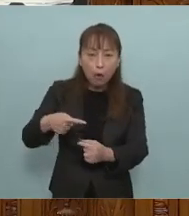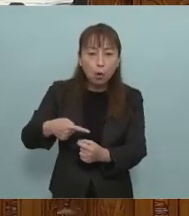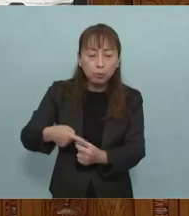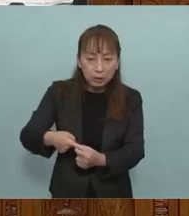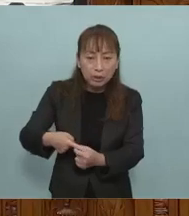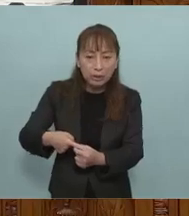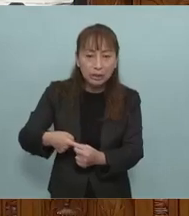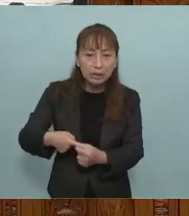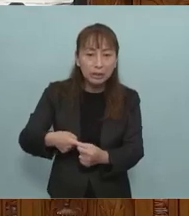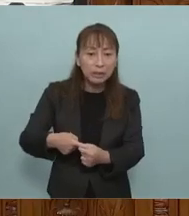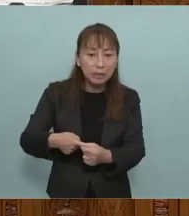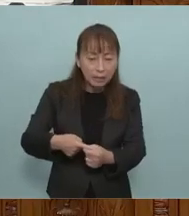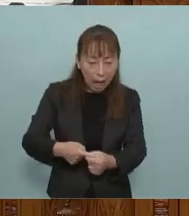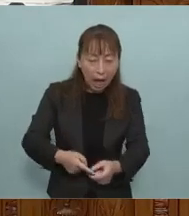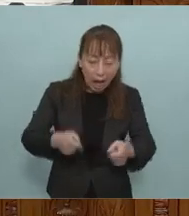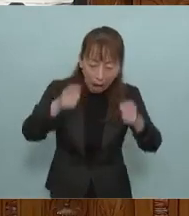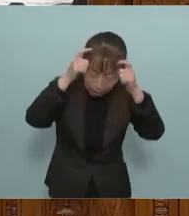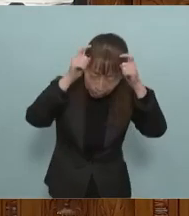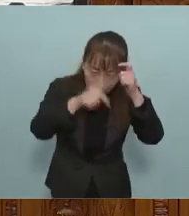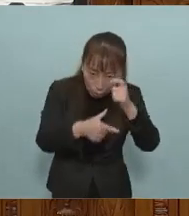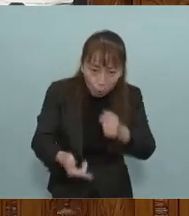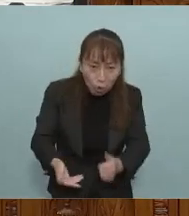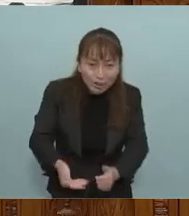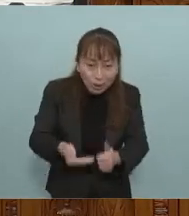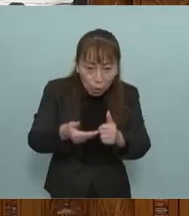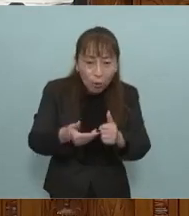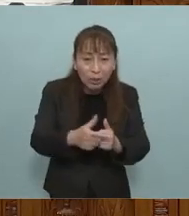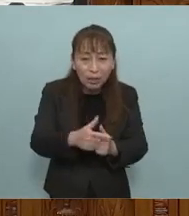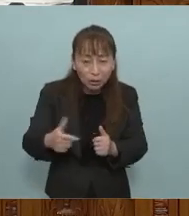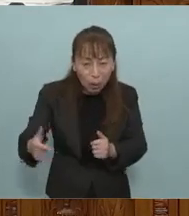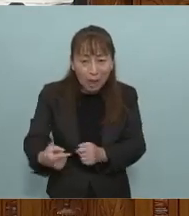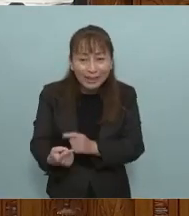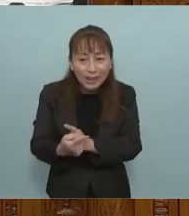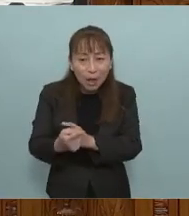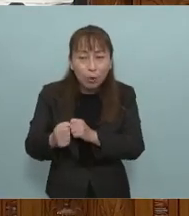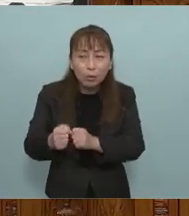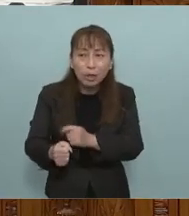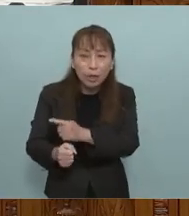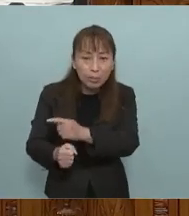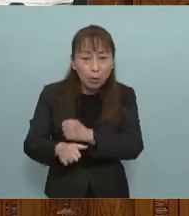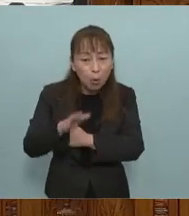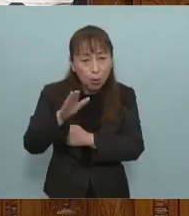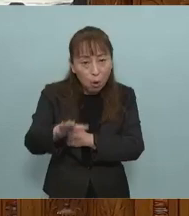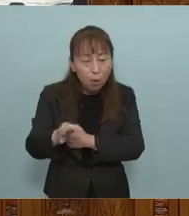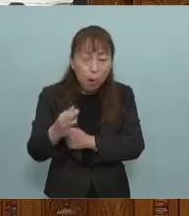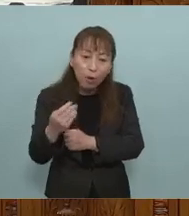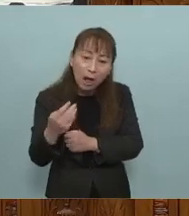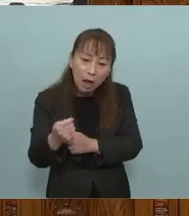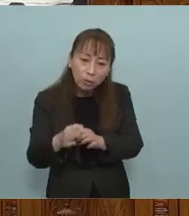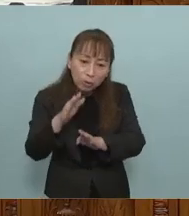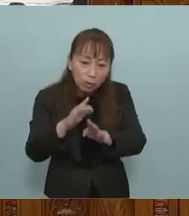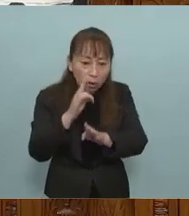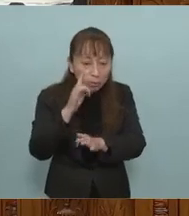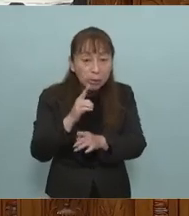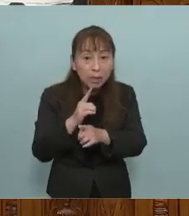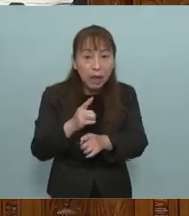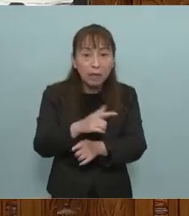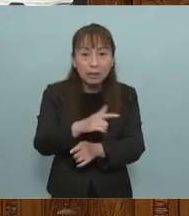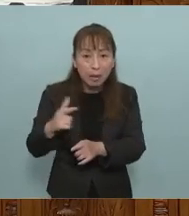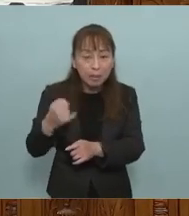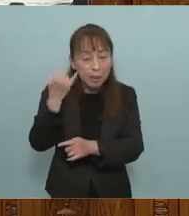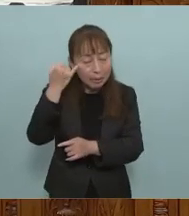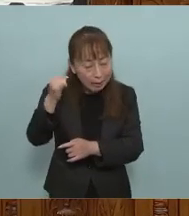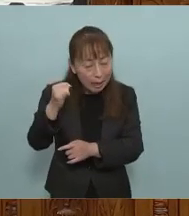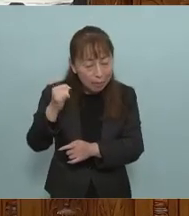の対策を機動的に講じてきており、引き続き価格動向を注視していくとともに、さまざまな意